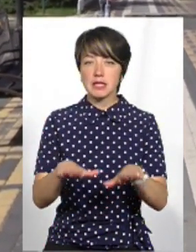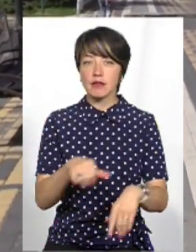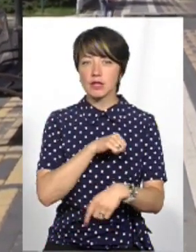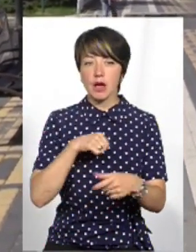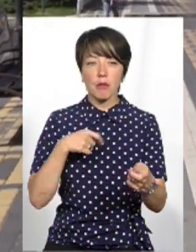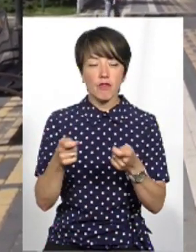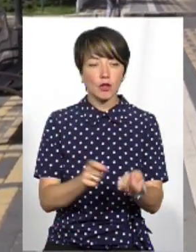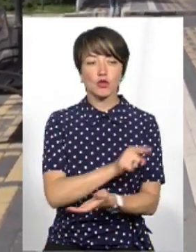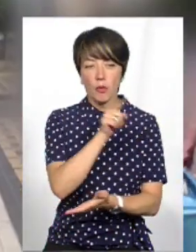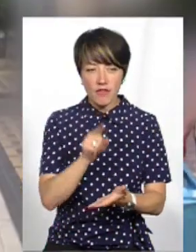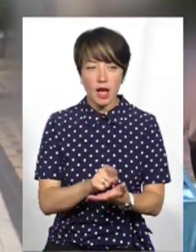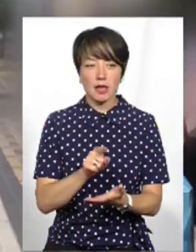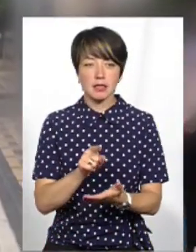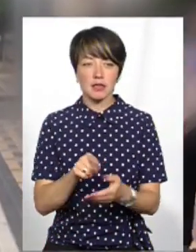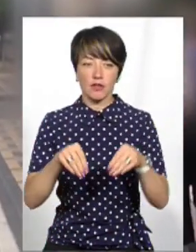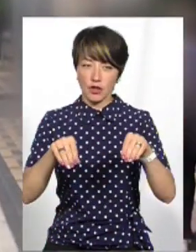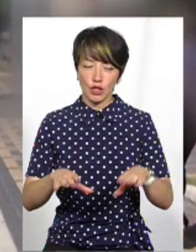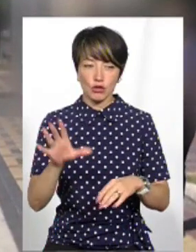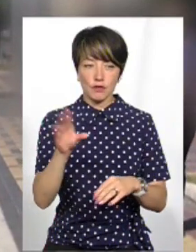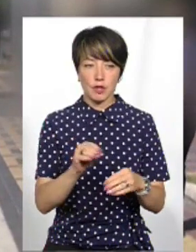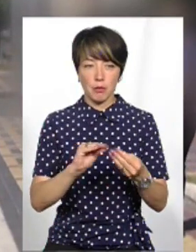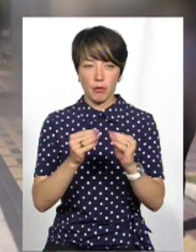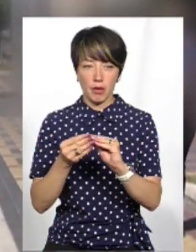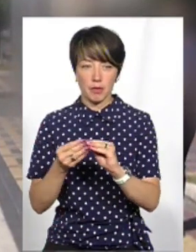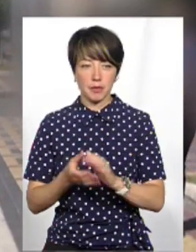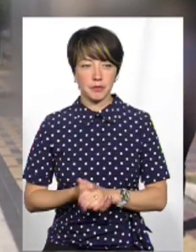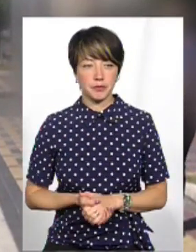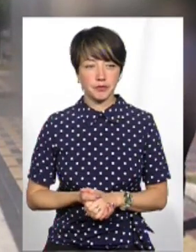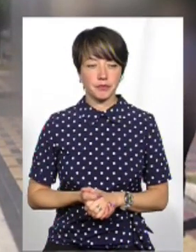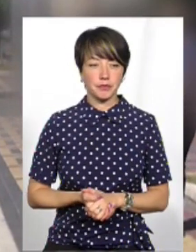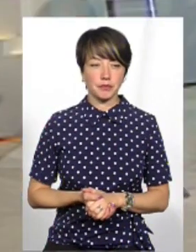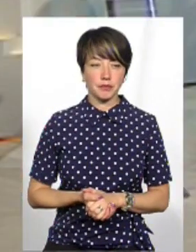який зобов'язаний вирішувати всі питання. От,